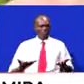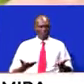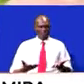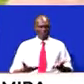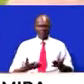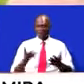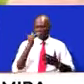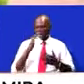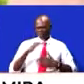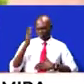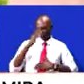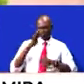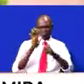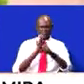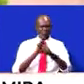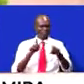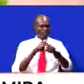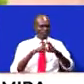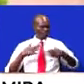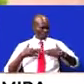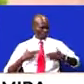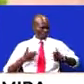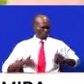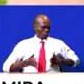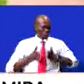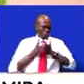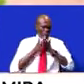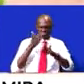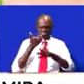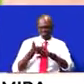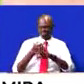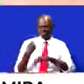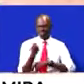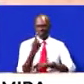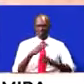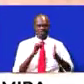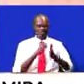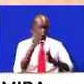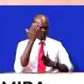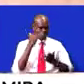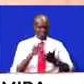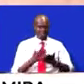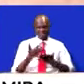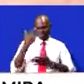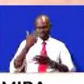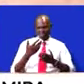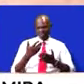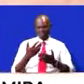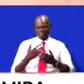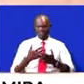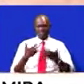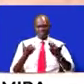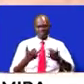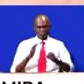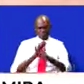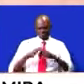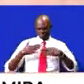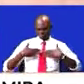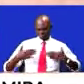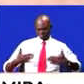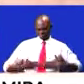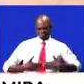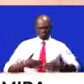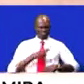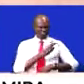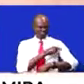For now hiyo miili mingine imekuwa hata skeletons ambayo huwezi chua. So that's why, because ime congest hospitali, that's why tunataka